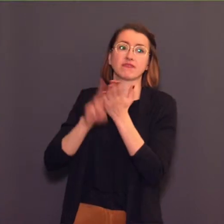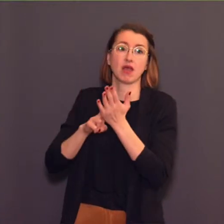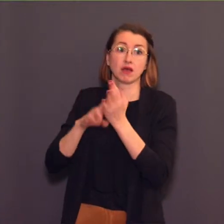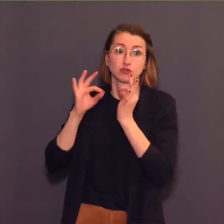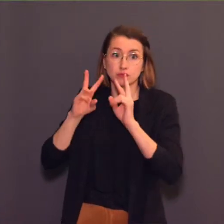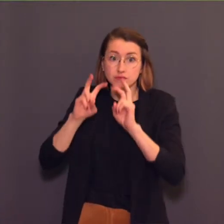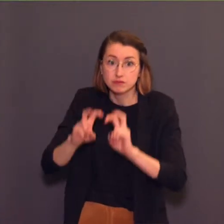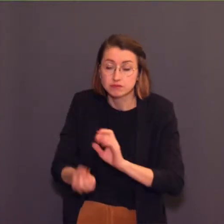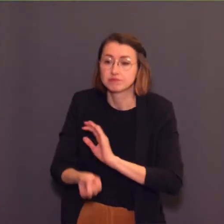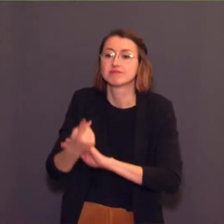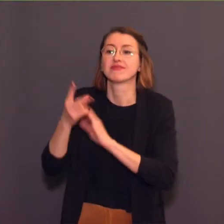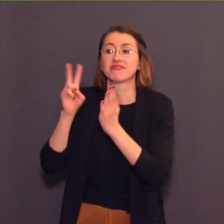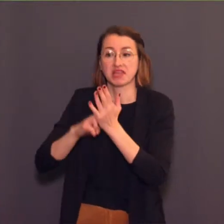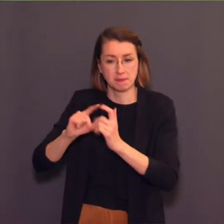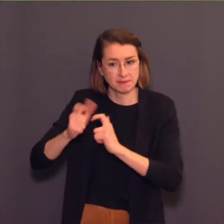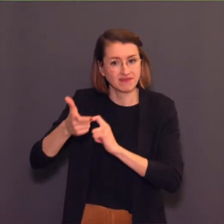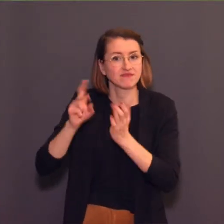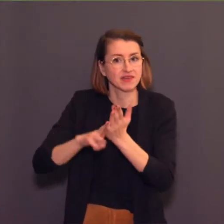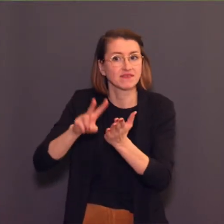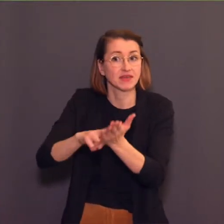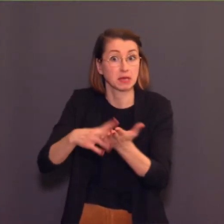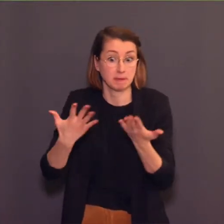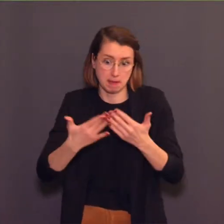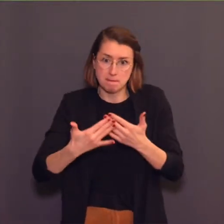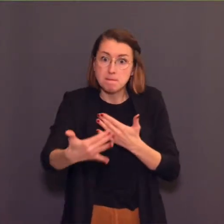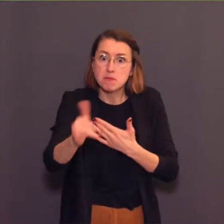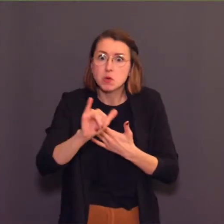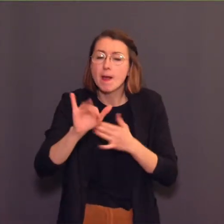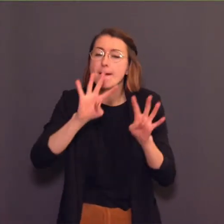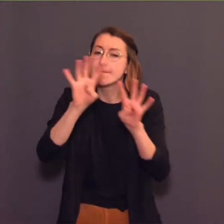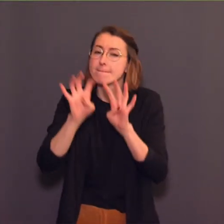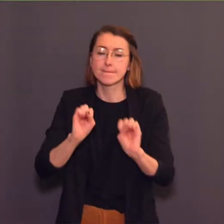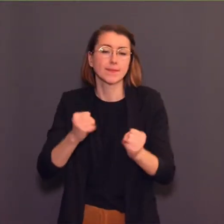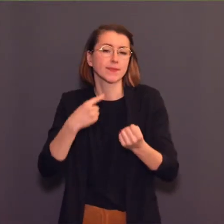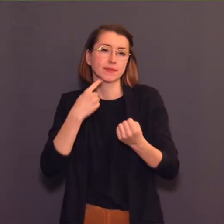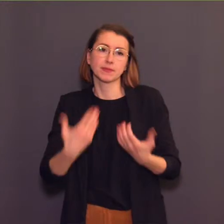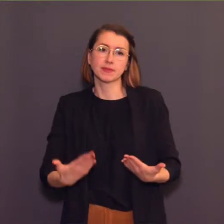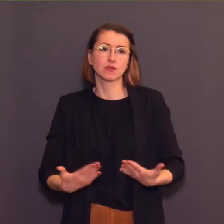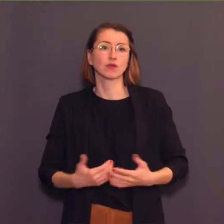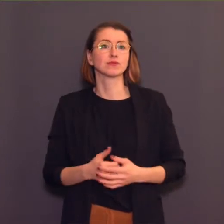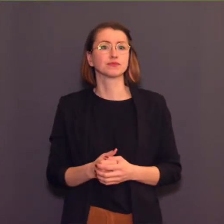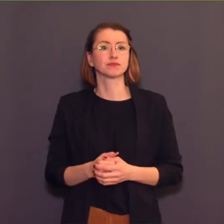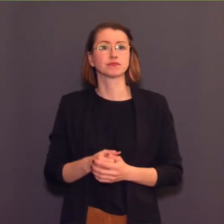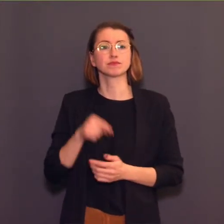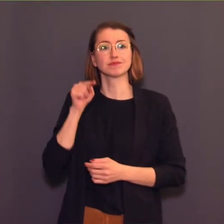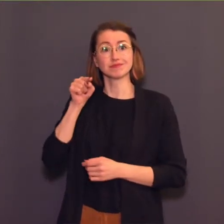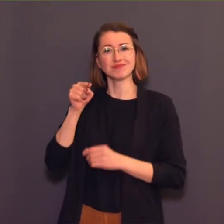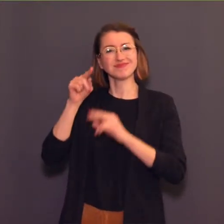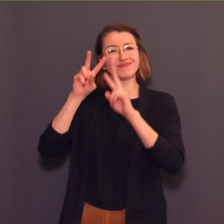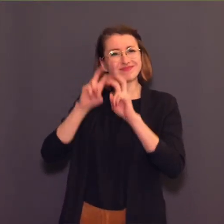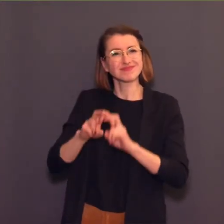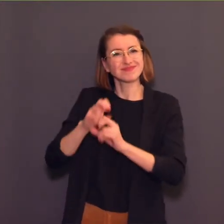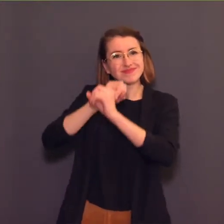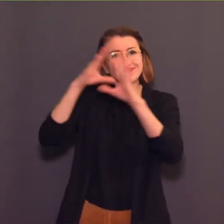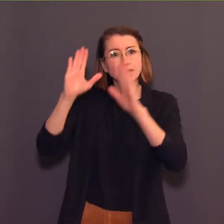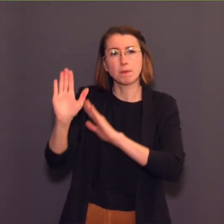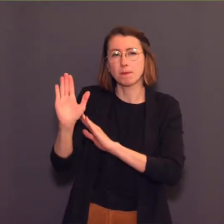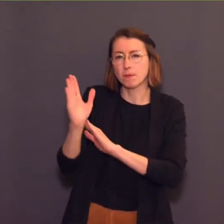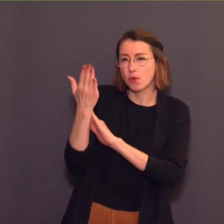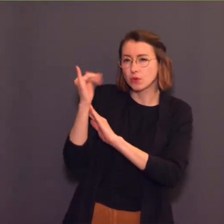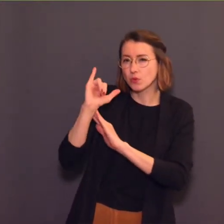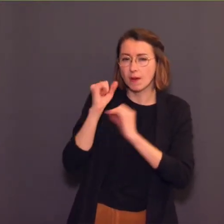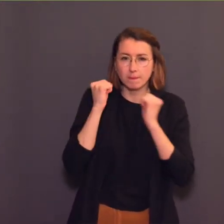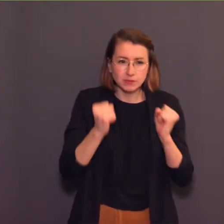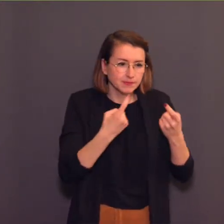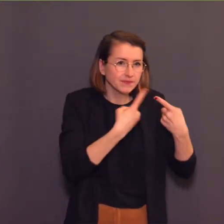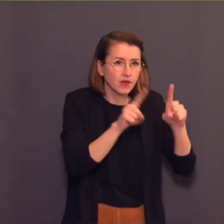vivre. Et que donc, ils nous montrent que des petites différences, des différences de 30%, comme on l'a vu il y a quelques instants, peuvent